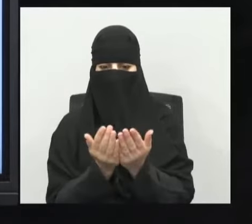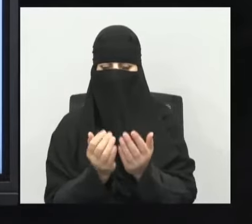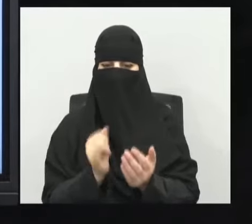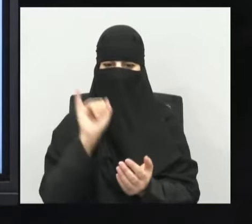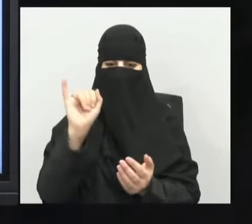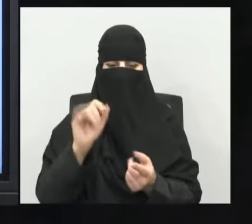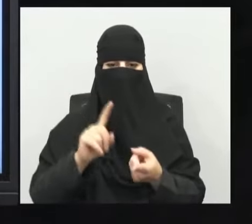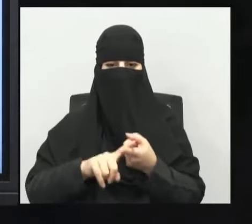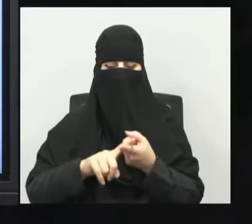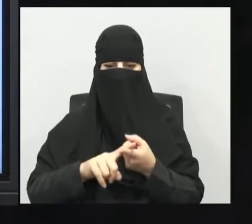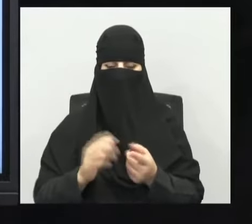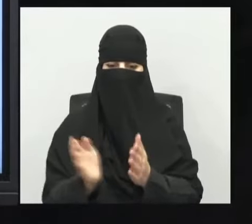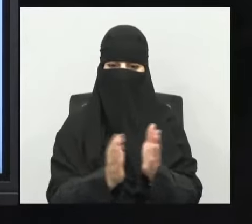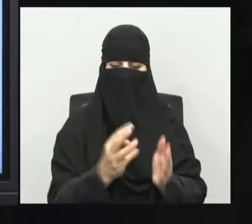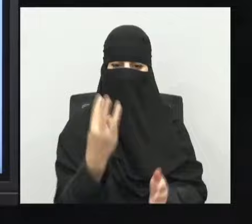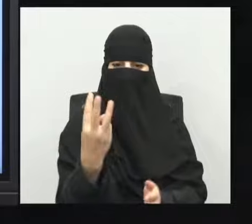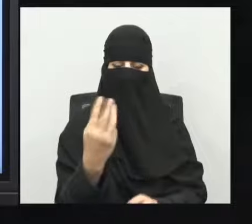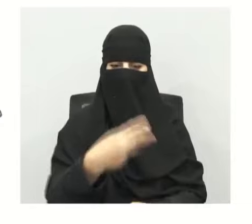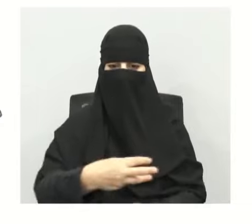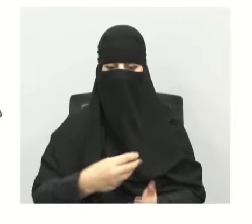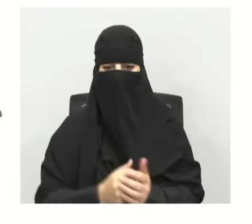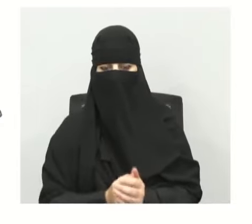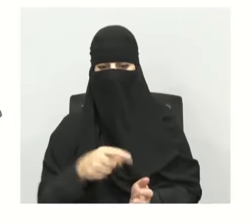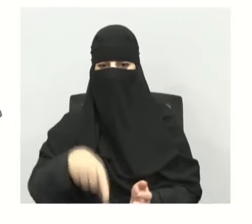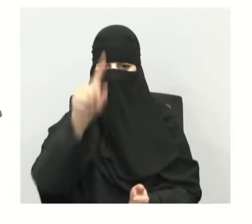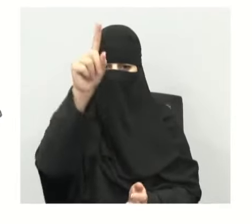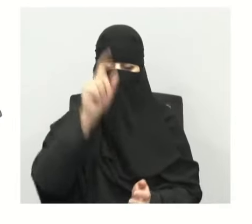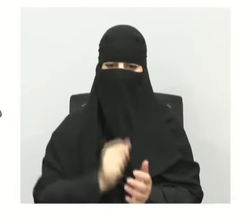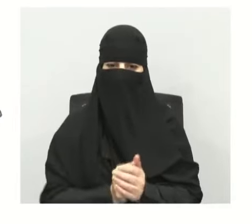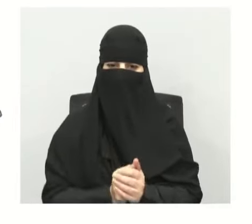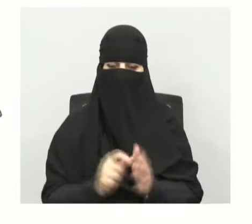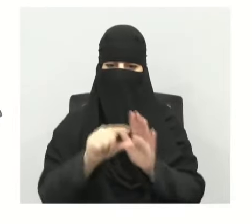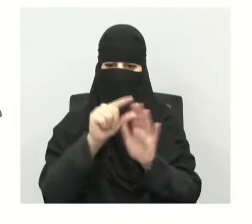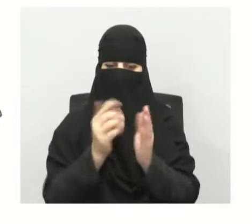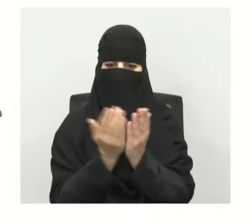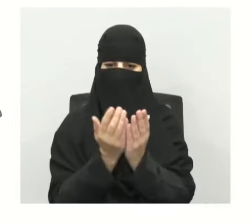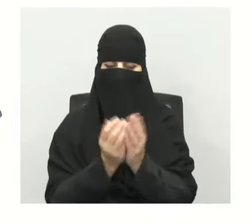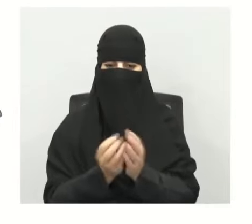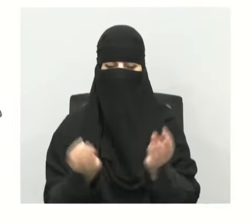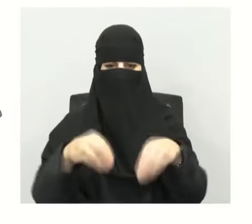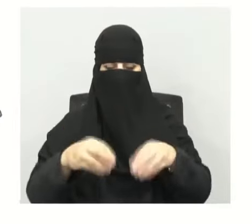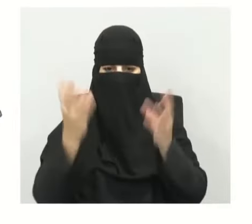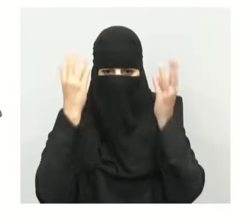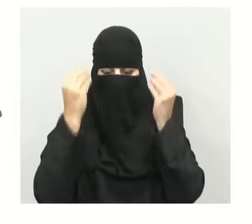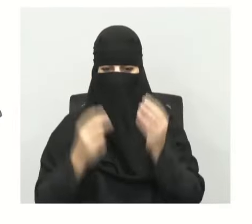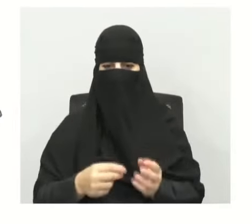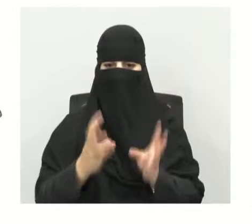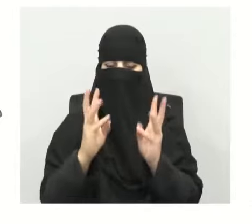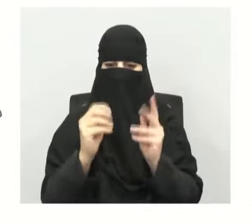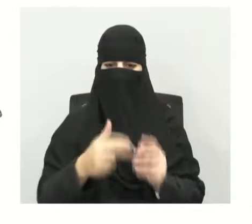ماده الرياضيات للصف الثالث الابتدائي اليوم بمشيئه الله عنوان درسنا هو اثراءات اثنين